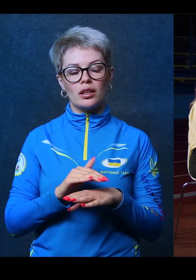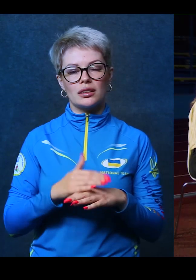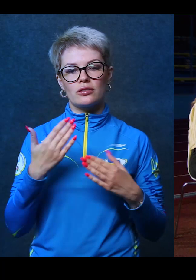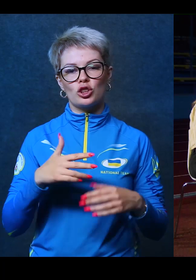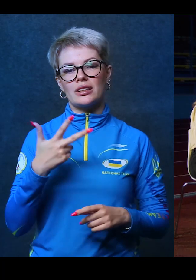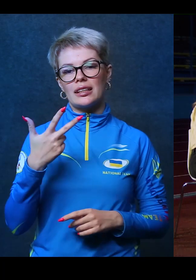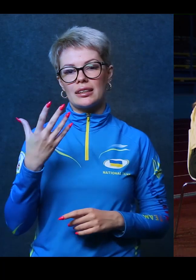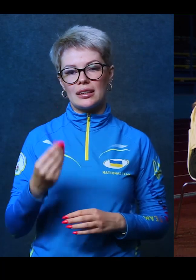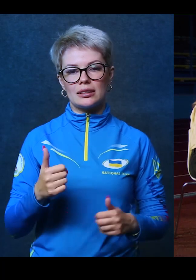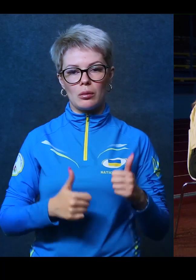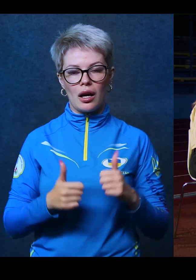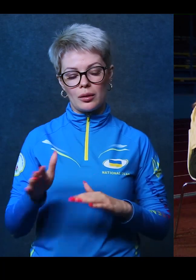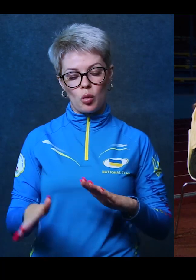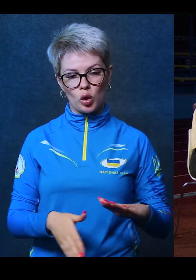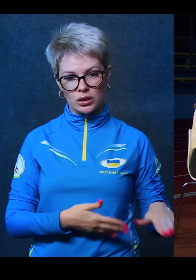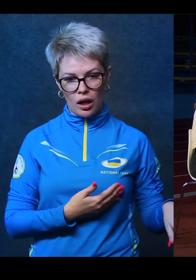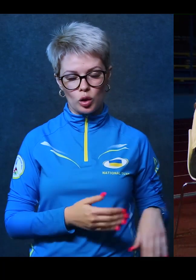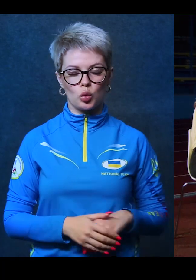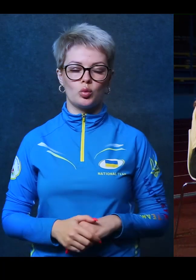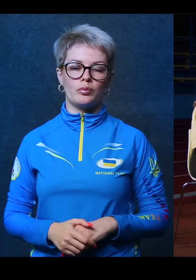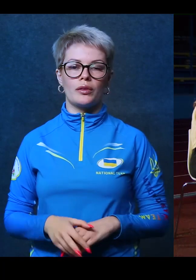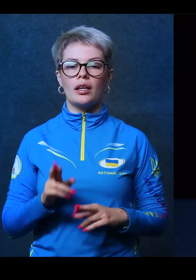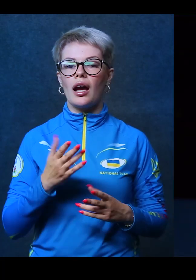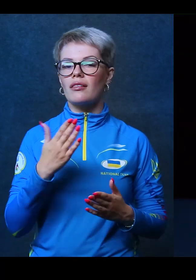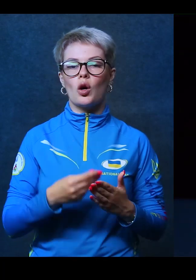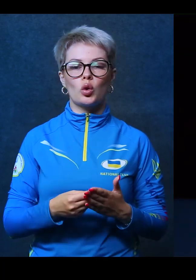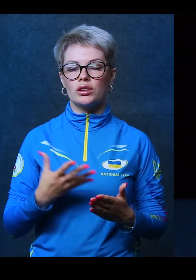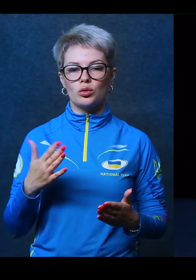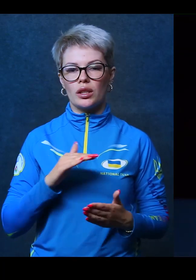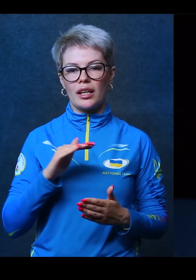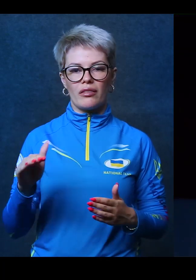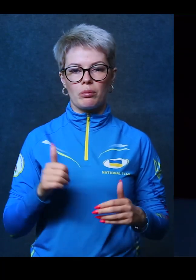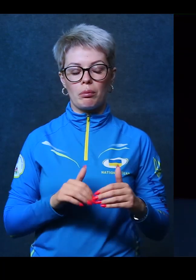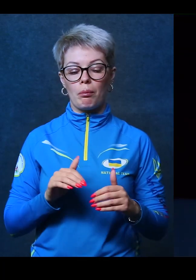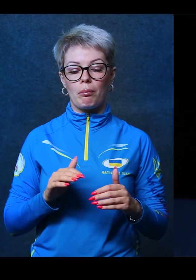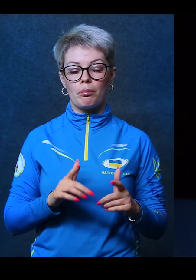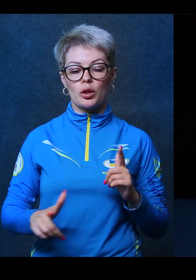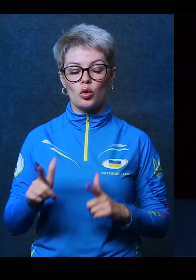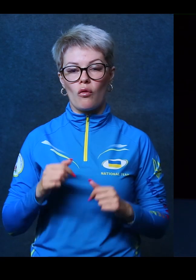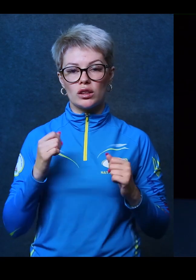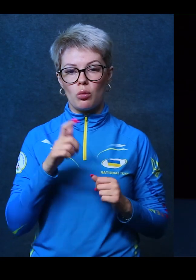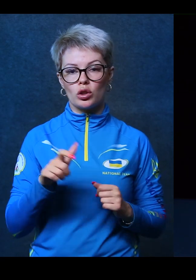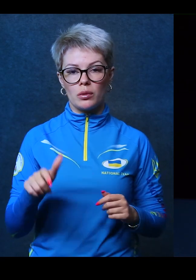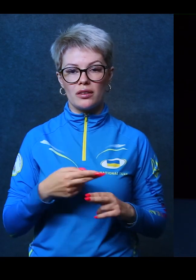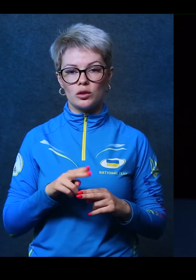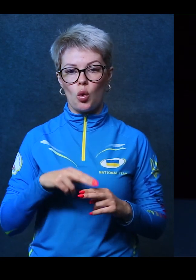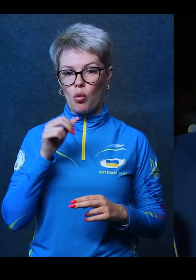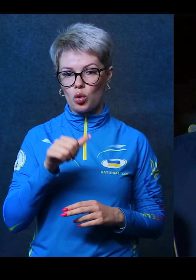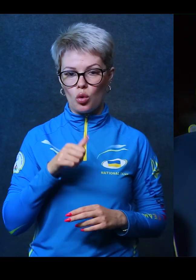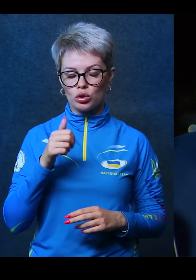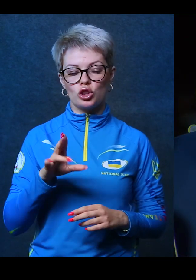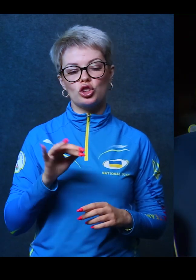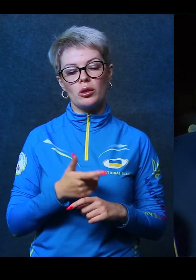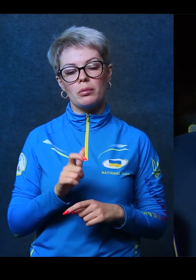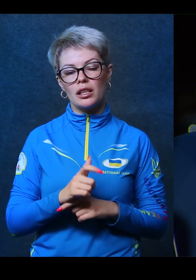вже три дні змагань позаду. Як ви оцінюєте рівень підготовки спортсменів в цьому році?